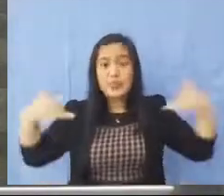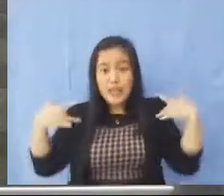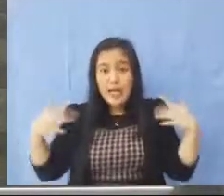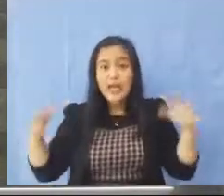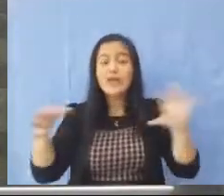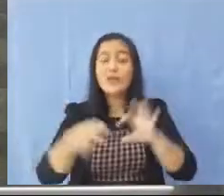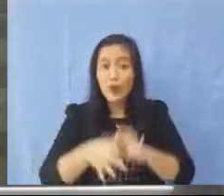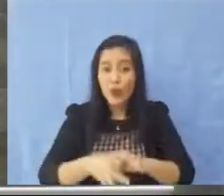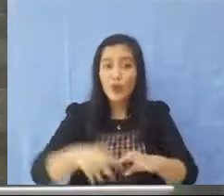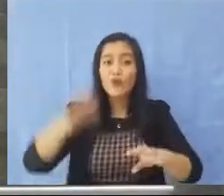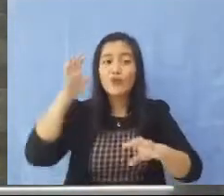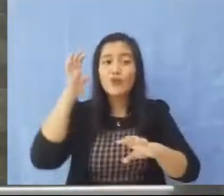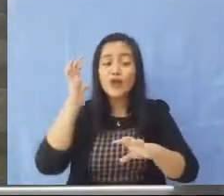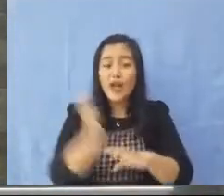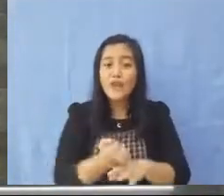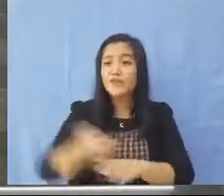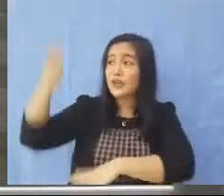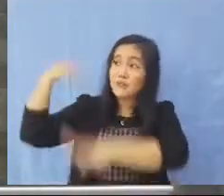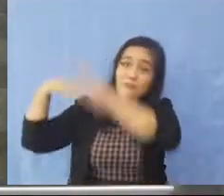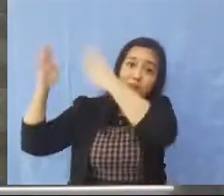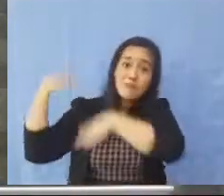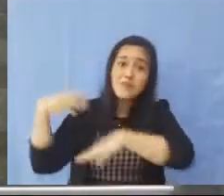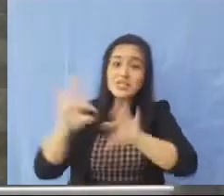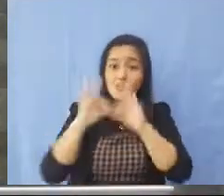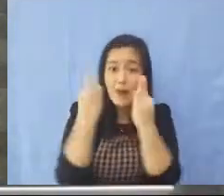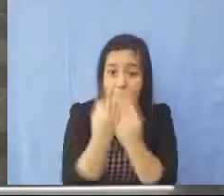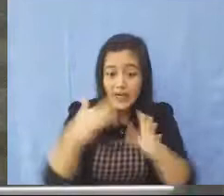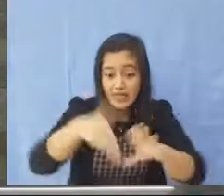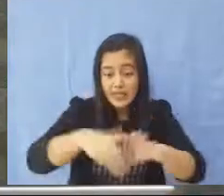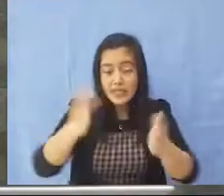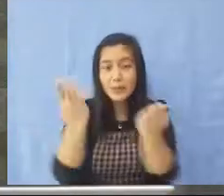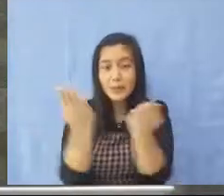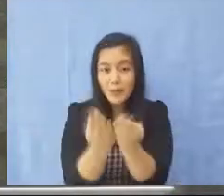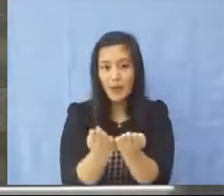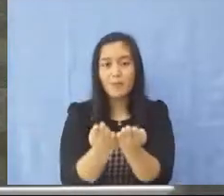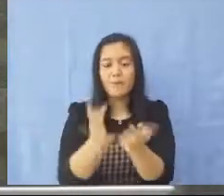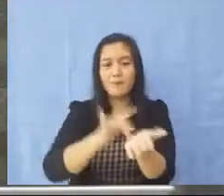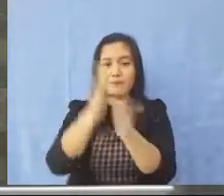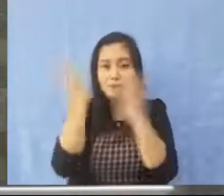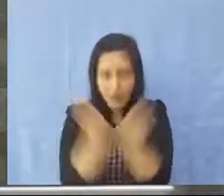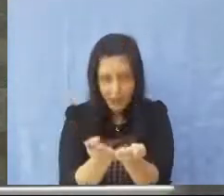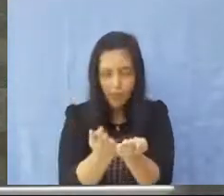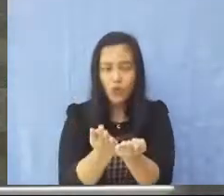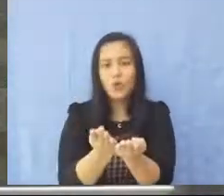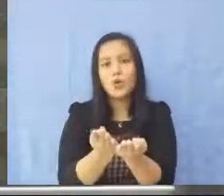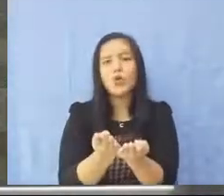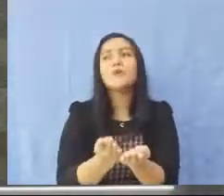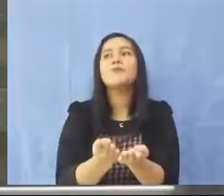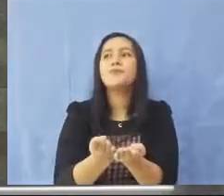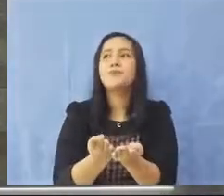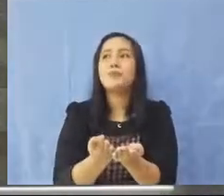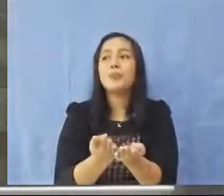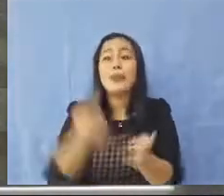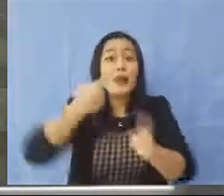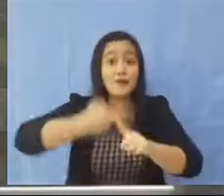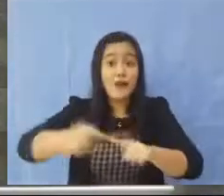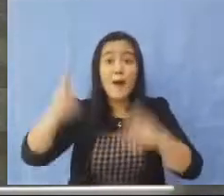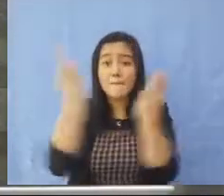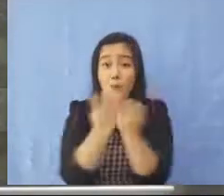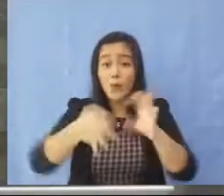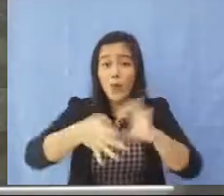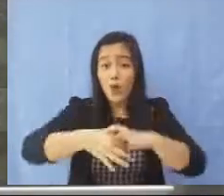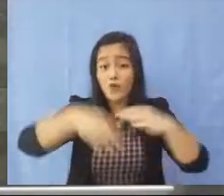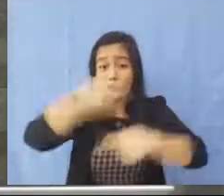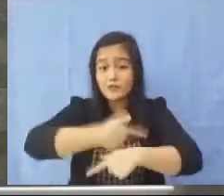kay Joseph, ay makikita po natin yan kung paano nakikipag-deal ang Diyos sa families and sa